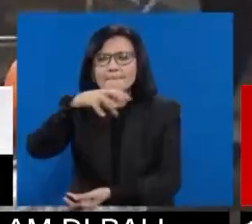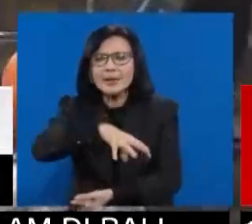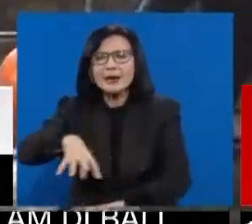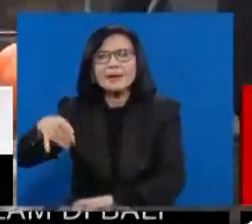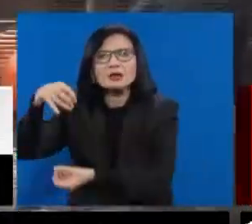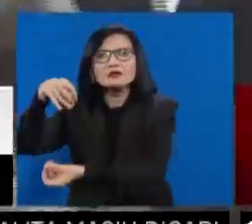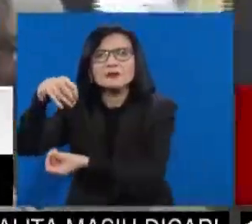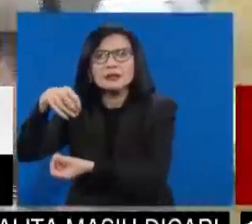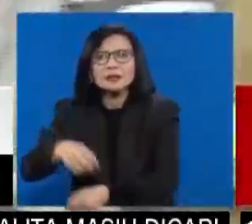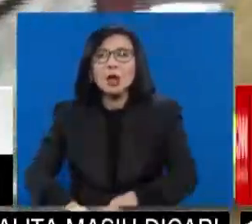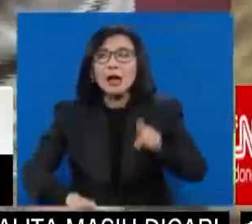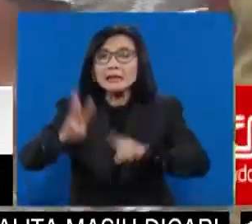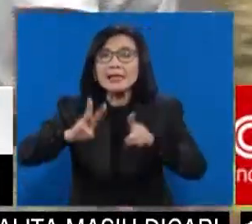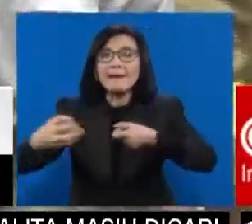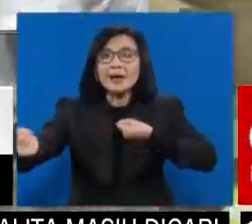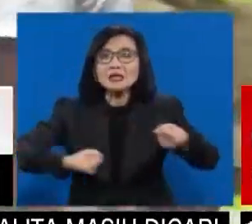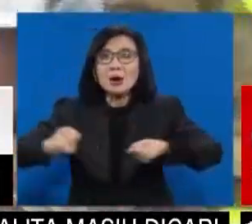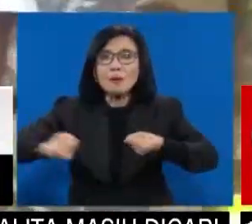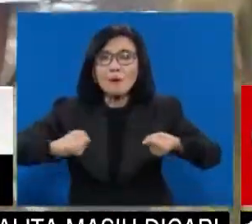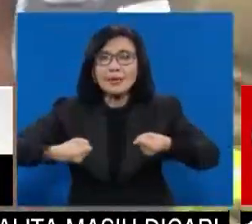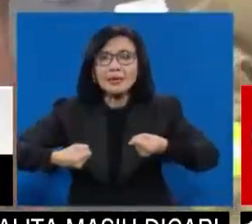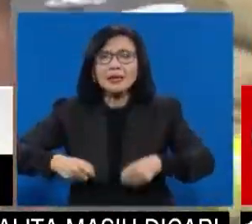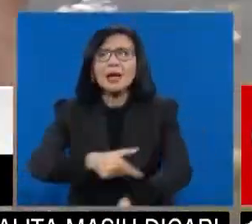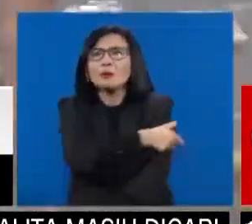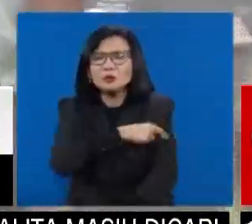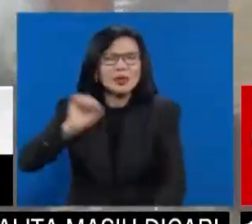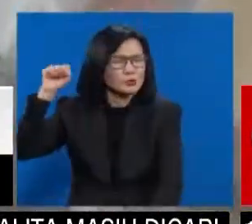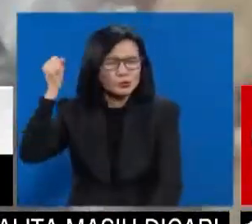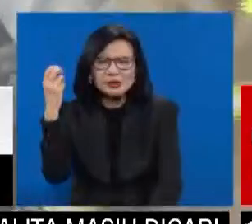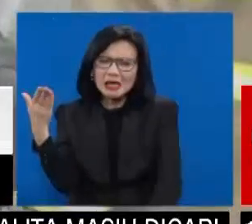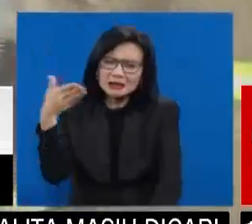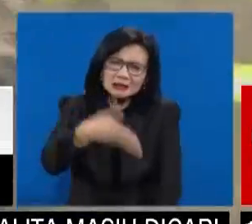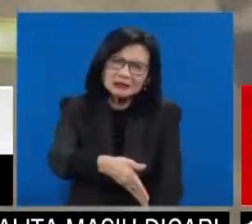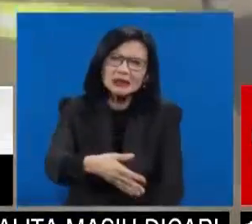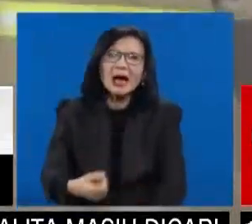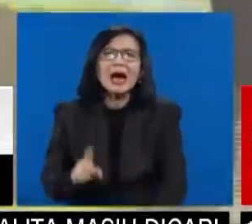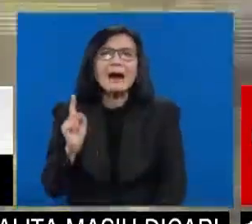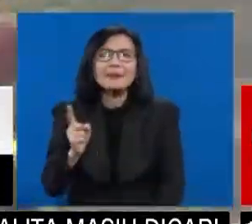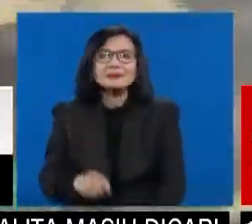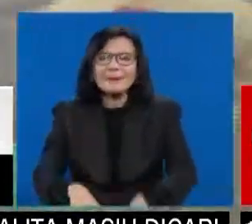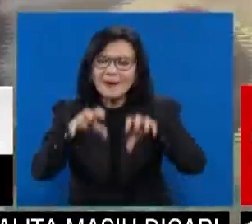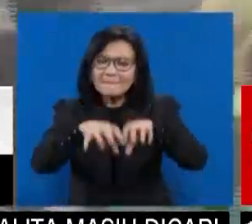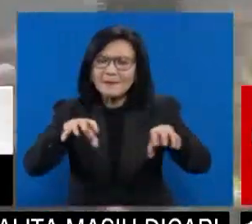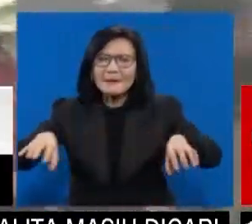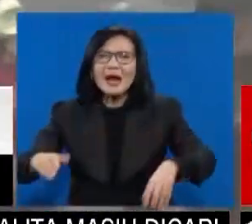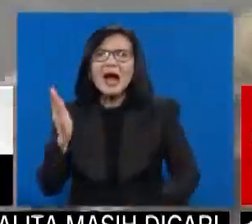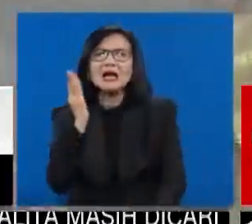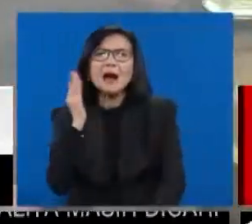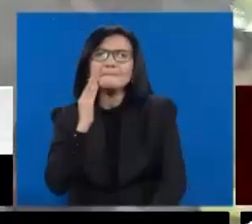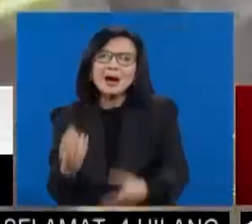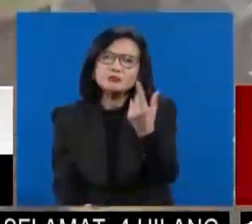sudah mengerahkan 13 unit mobil pemadam, petugas kesulitan menjangkau titik api lantaran banyaknya bahan mudah